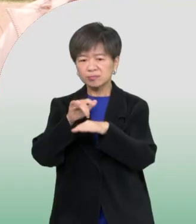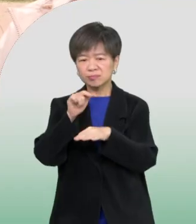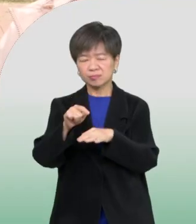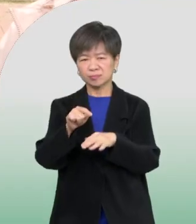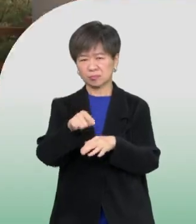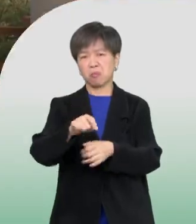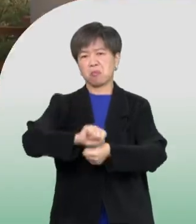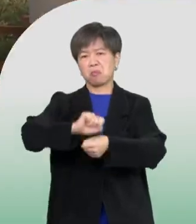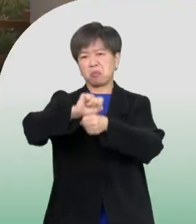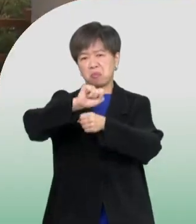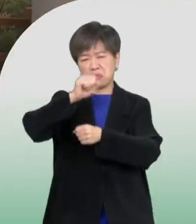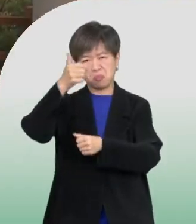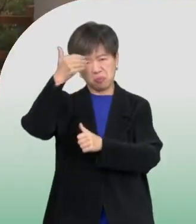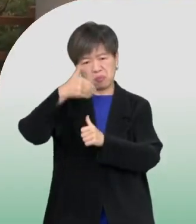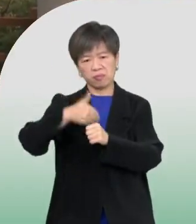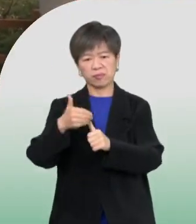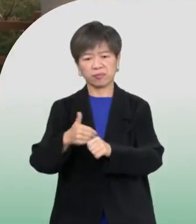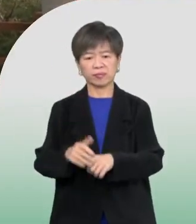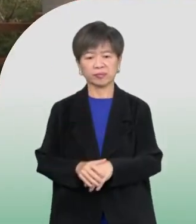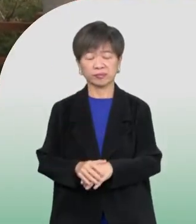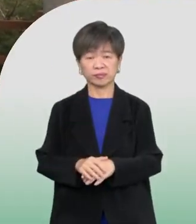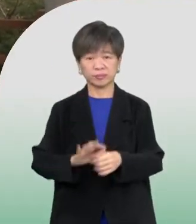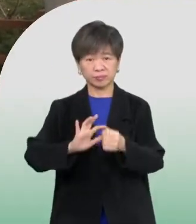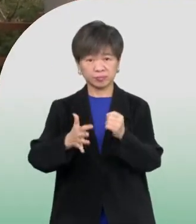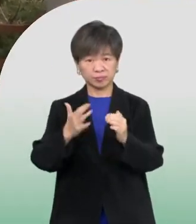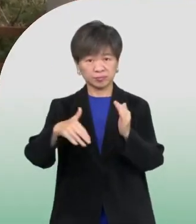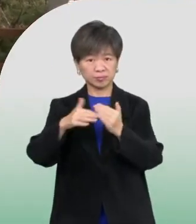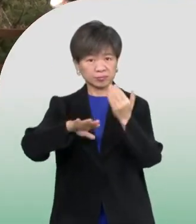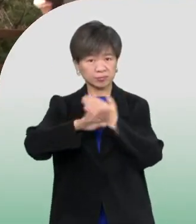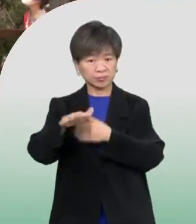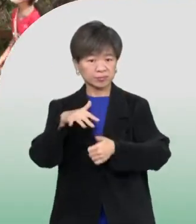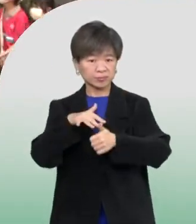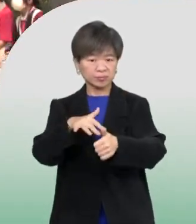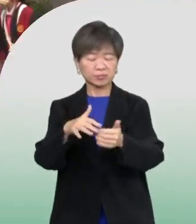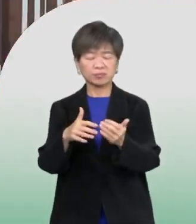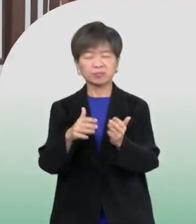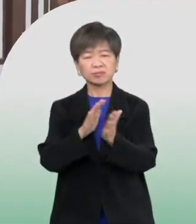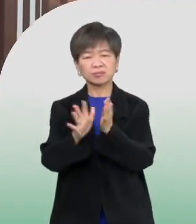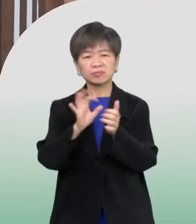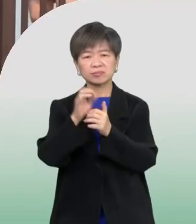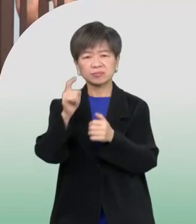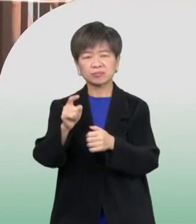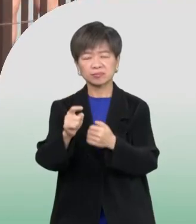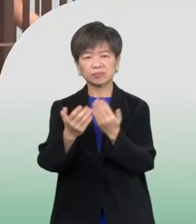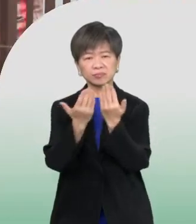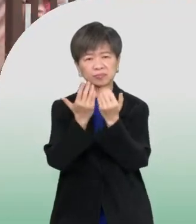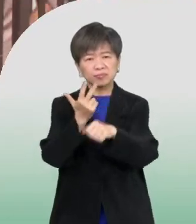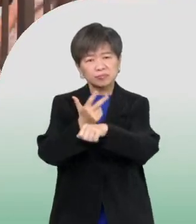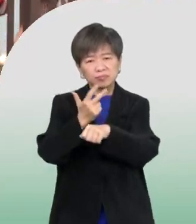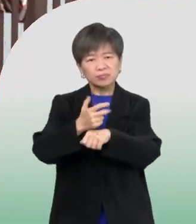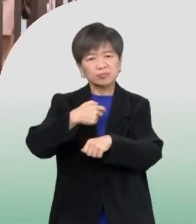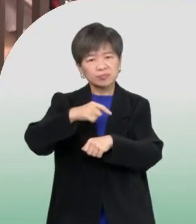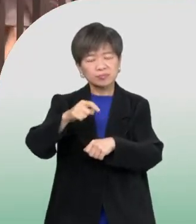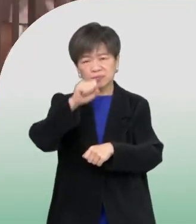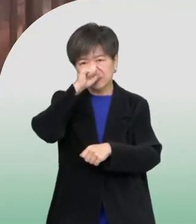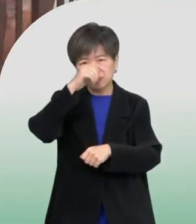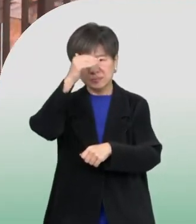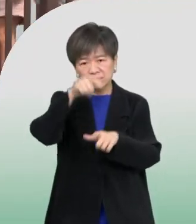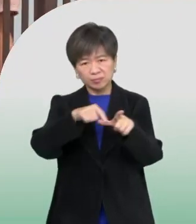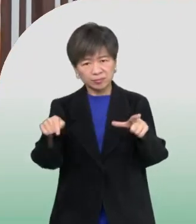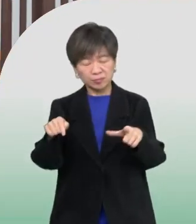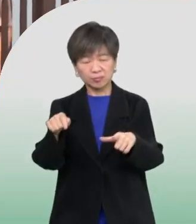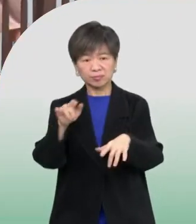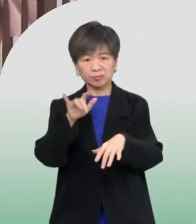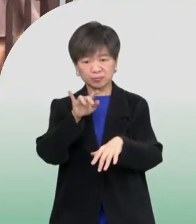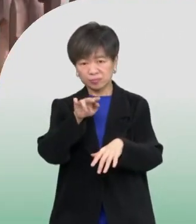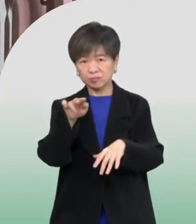多的收获。 苗栗中南国中教外教学特别安排青年生的学生诶，提前到后芒果认识苗栗的海岸线，